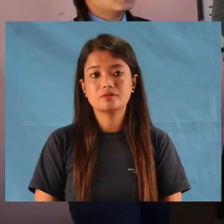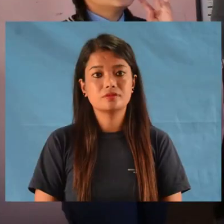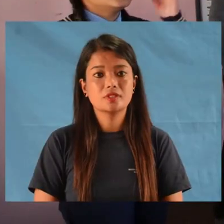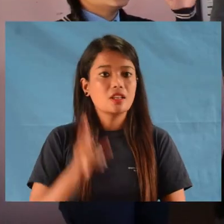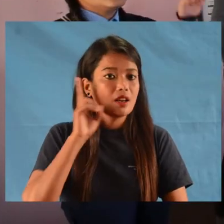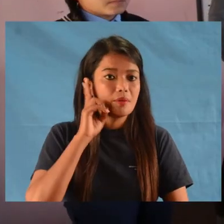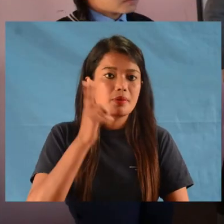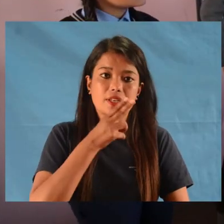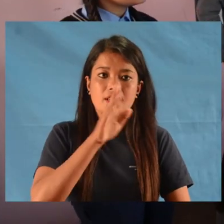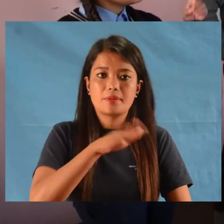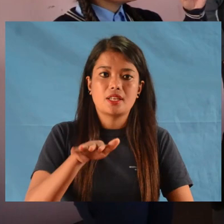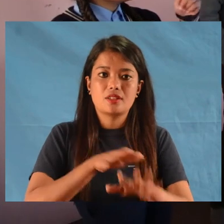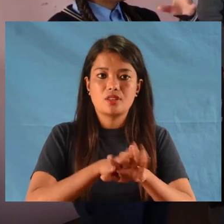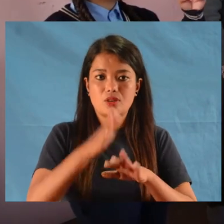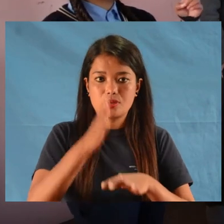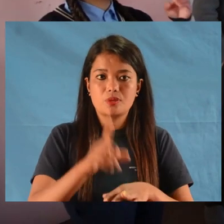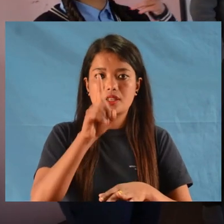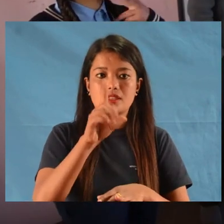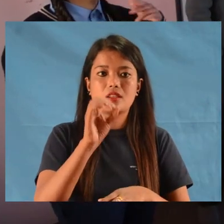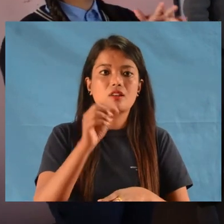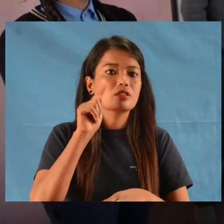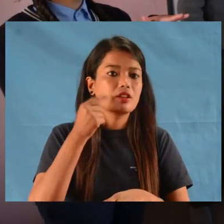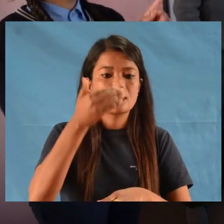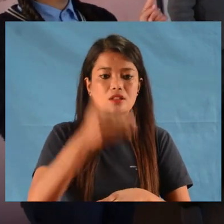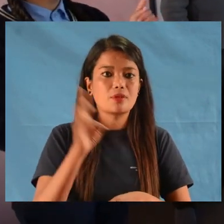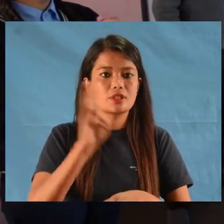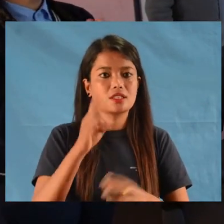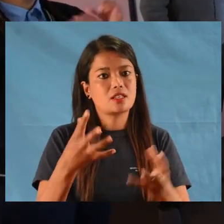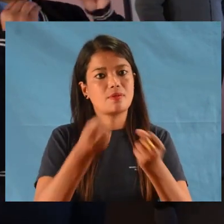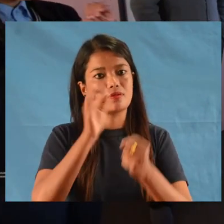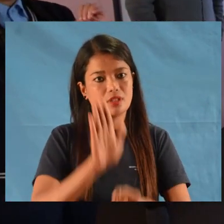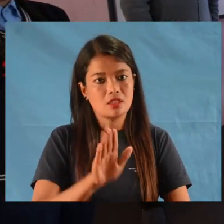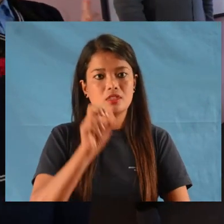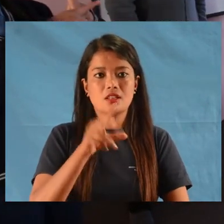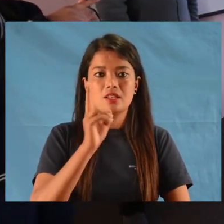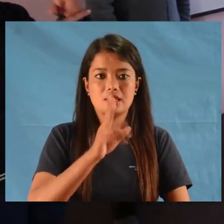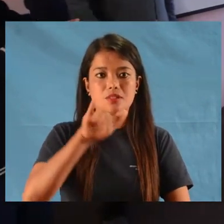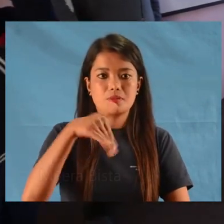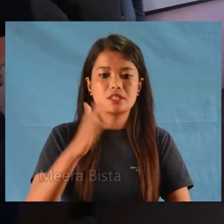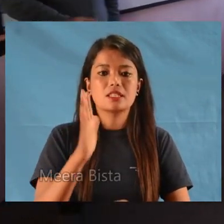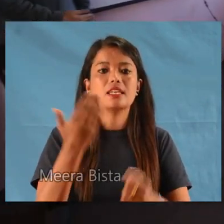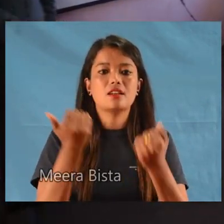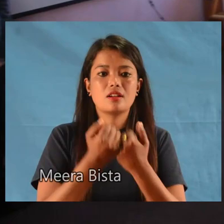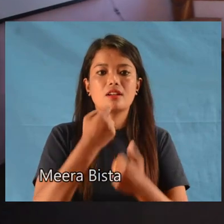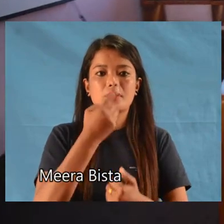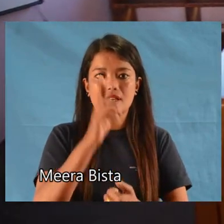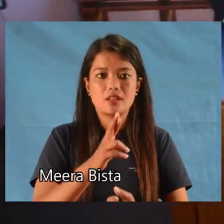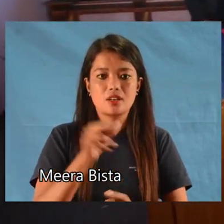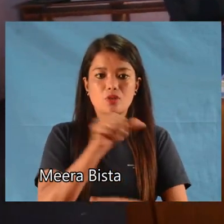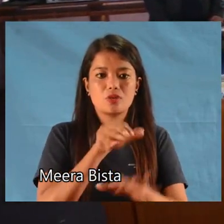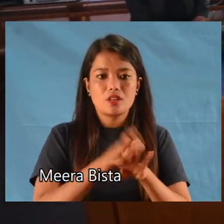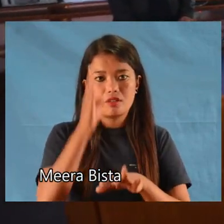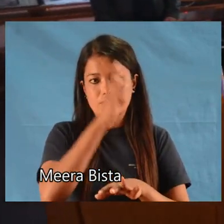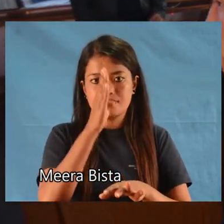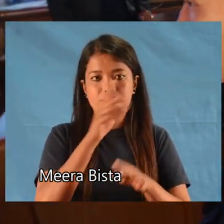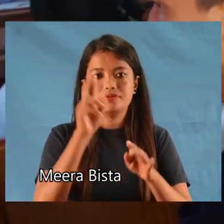बहरा विद्यार्ची हरुले, दस कच्या समको सिच्चात प्राप्त गर्चन, तल तेस्त पस्चात के गर्ने भनेर, उनी